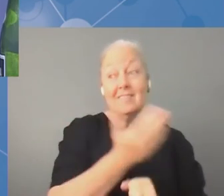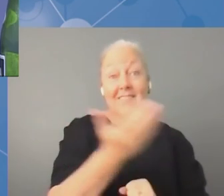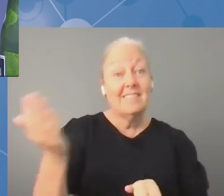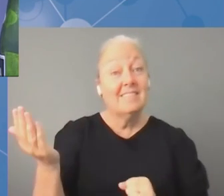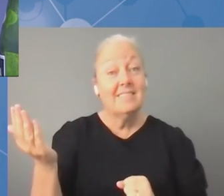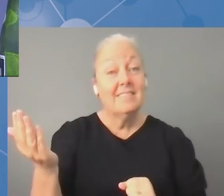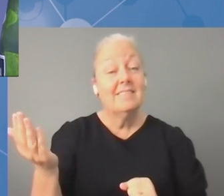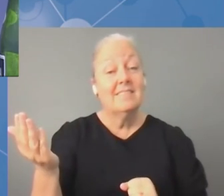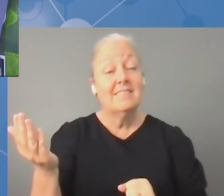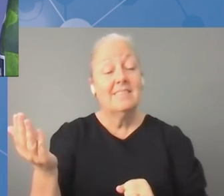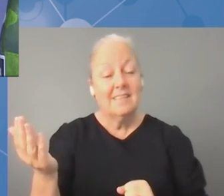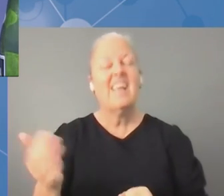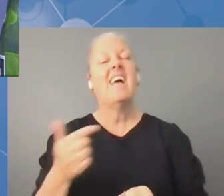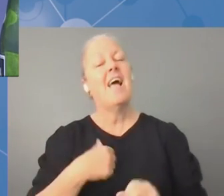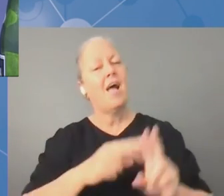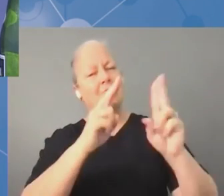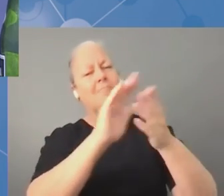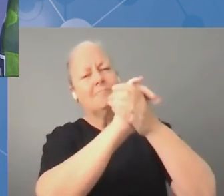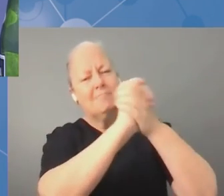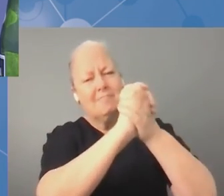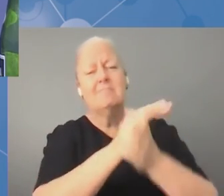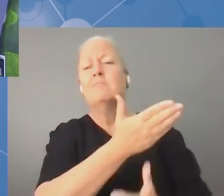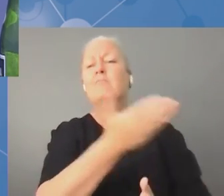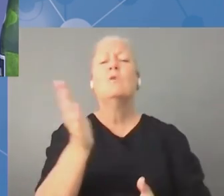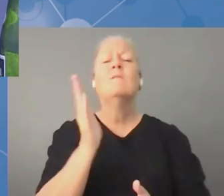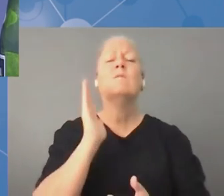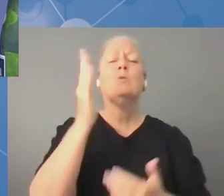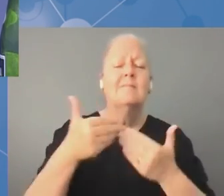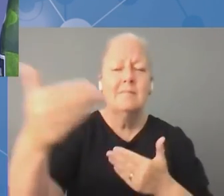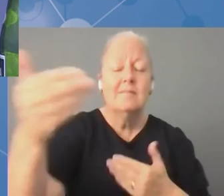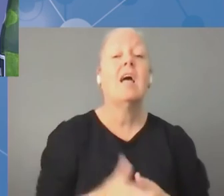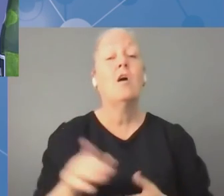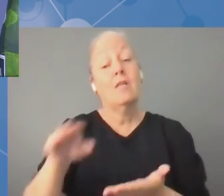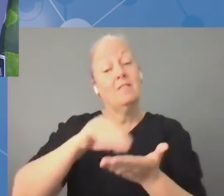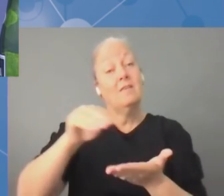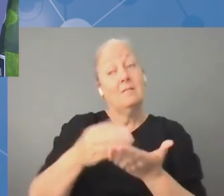свои обязанности в этих трудных условиях. Но мне было действительно...